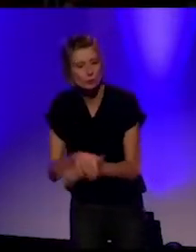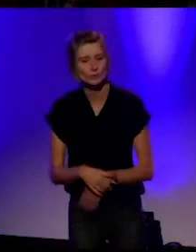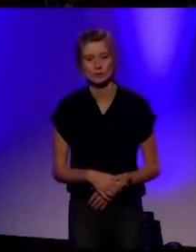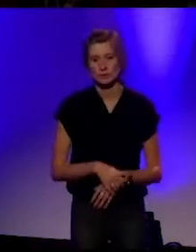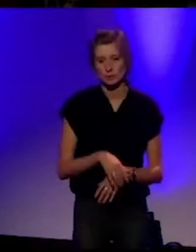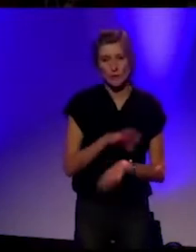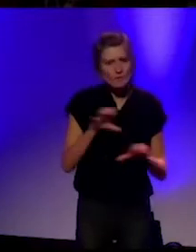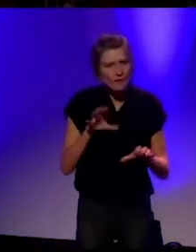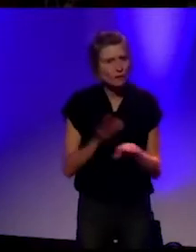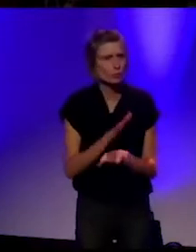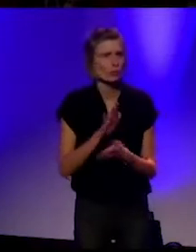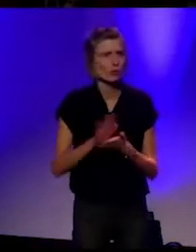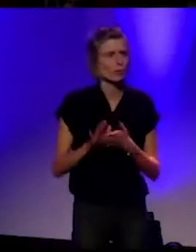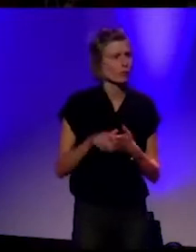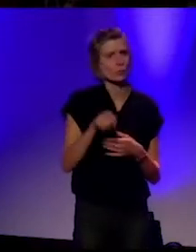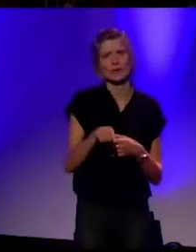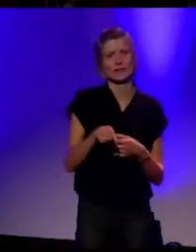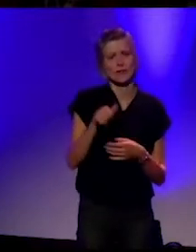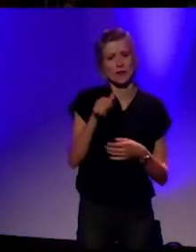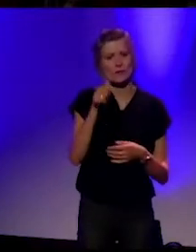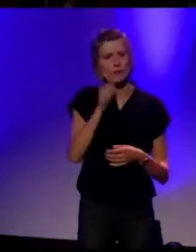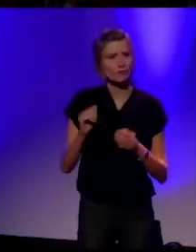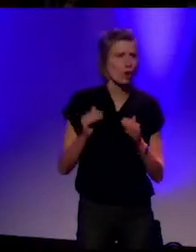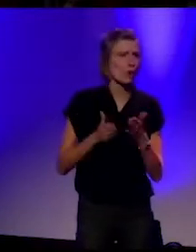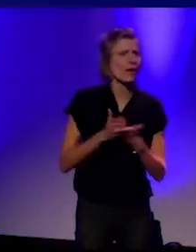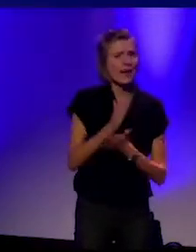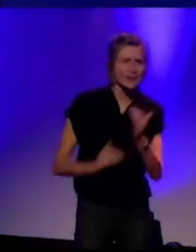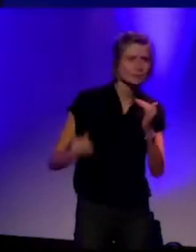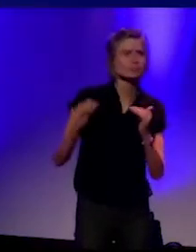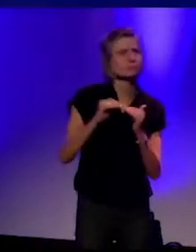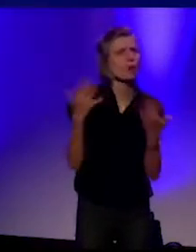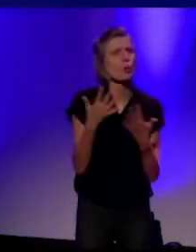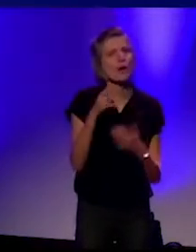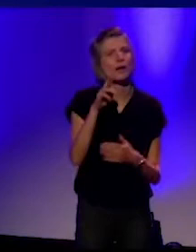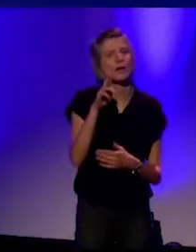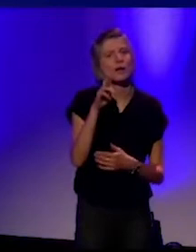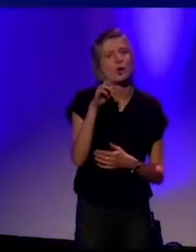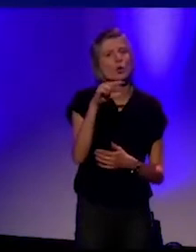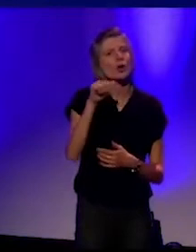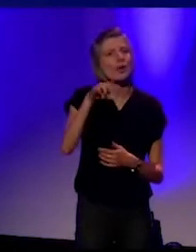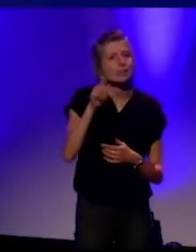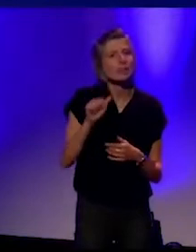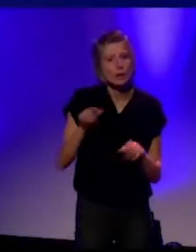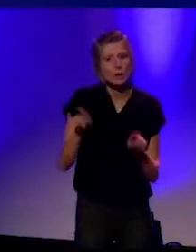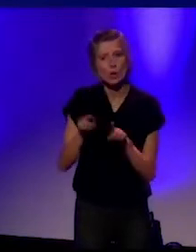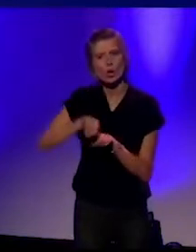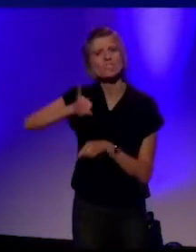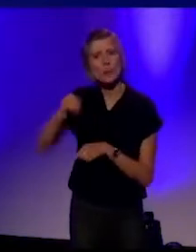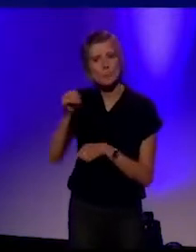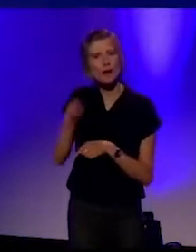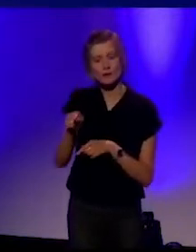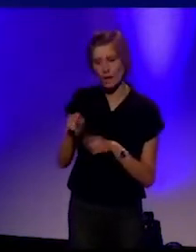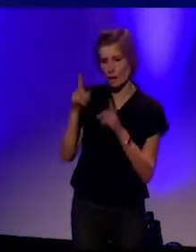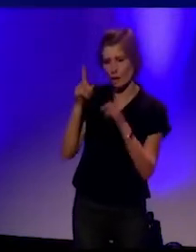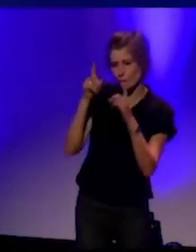in koffiebonencoöperatieven, koffiecoöperatieven in Oeganda. Het werken rond fotografie in Jamaica. Om